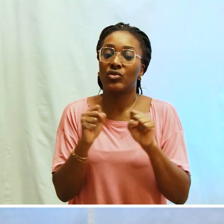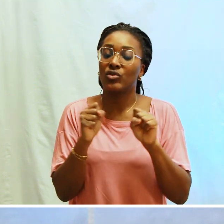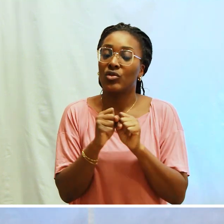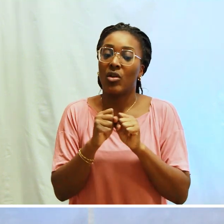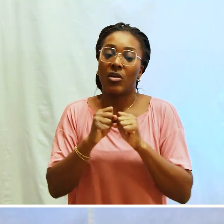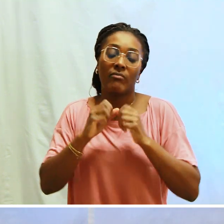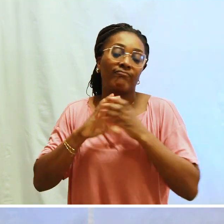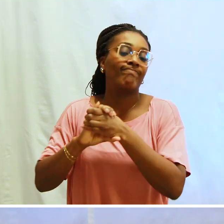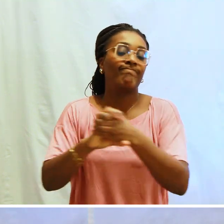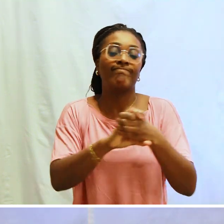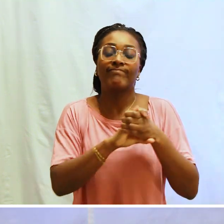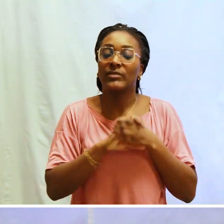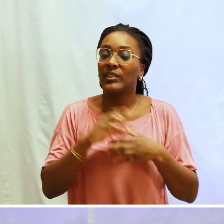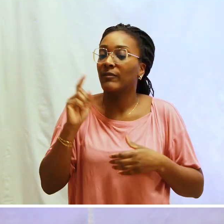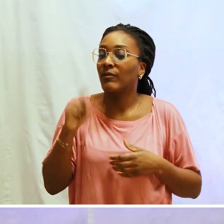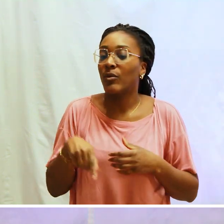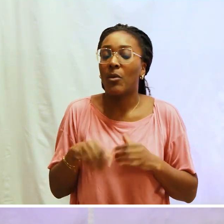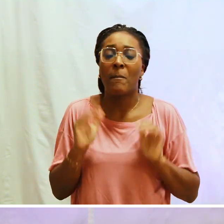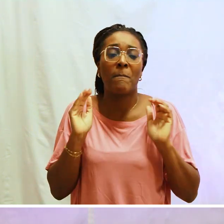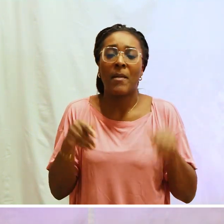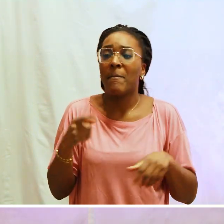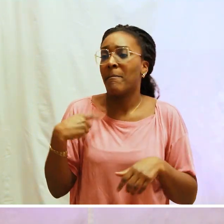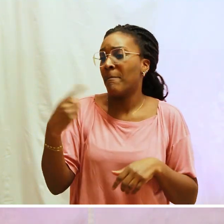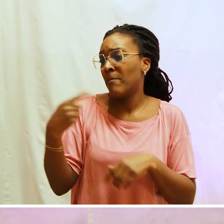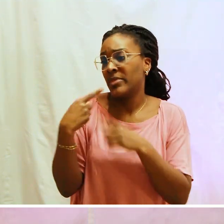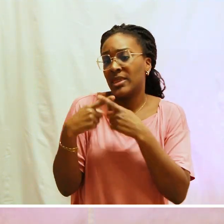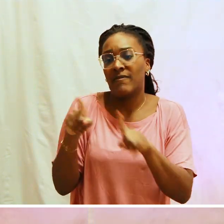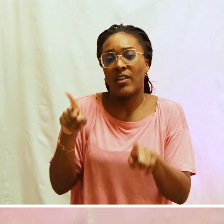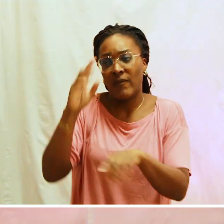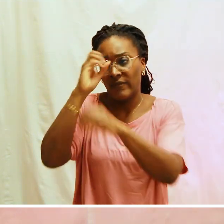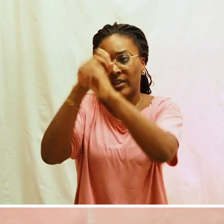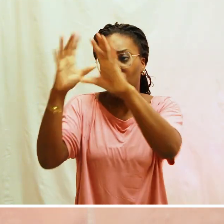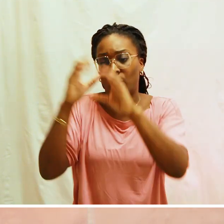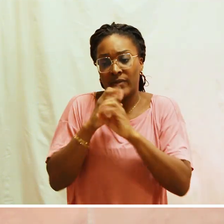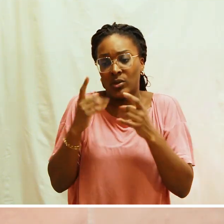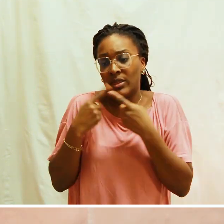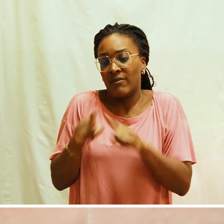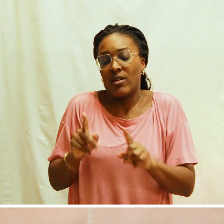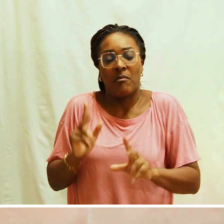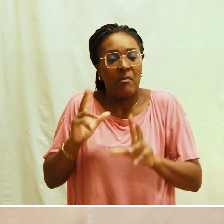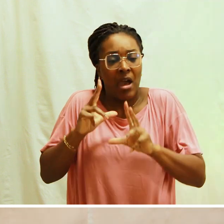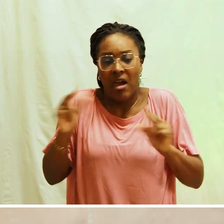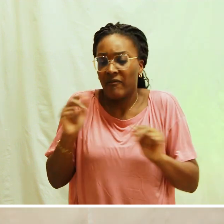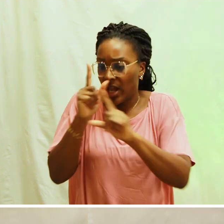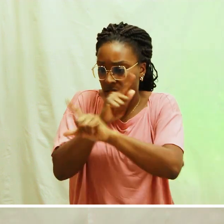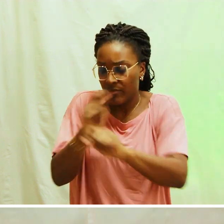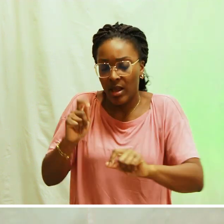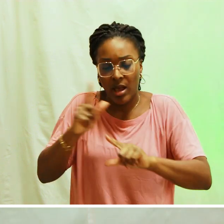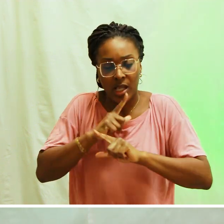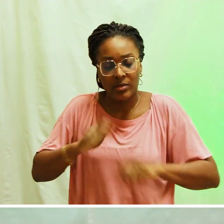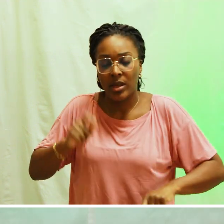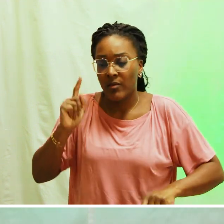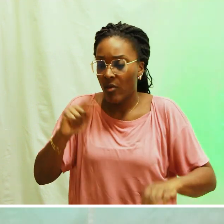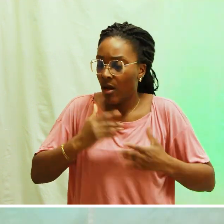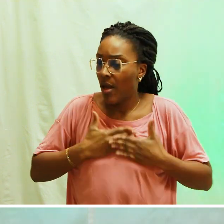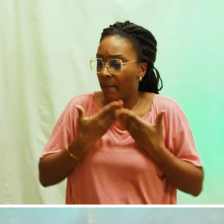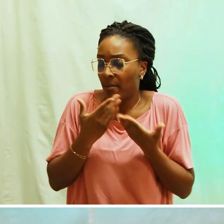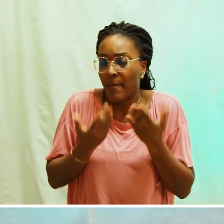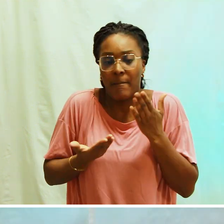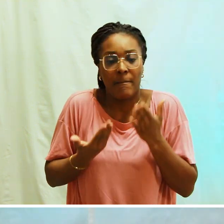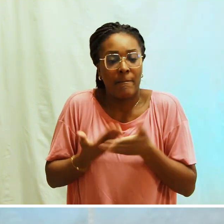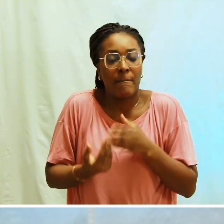pensent différemment de moi, ont une autre vision. Je suis pas là pour critiquer, mais je suis là juste pour aimer et marcher.